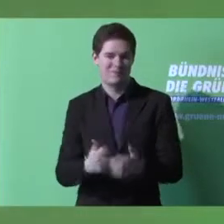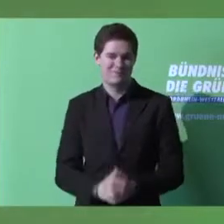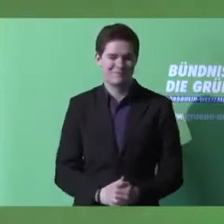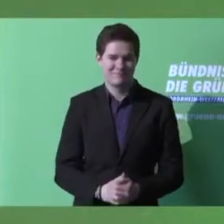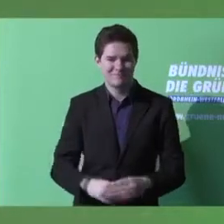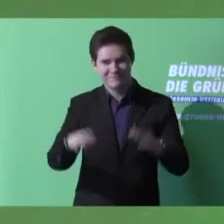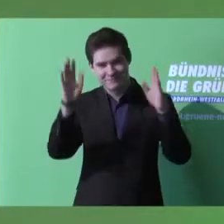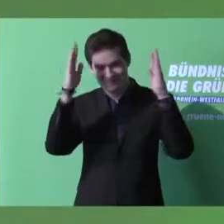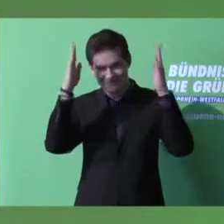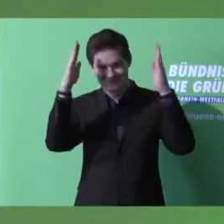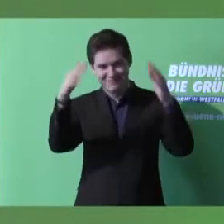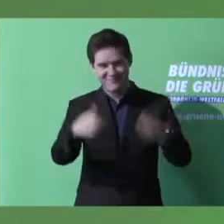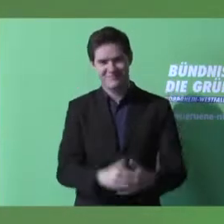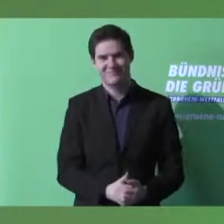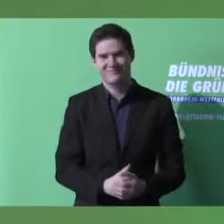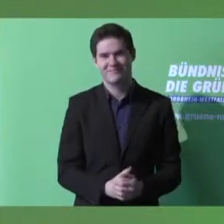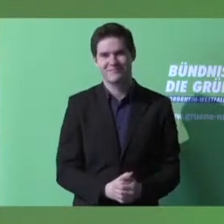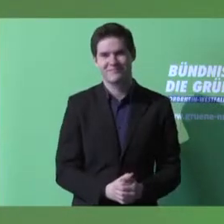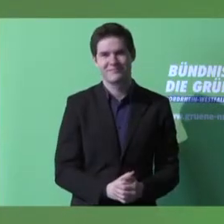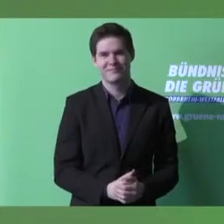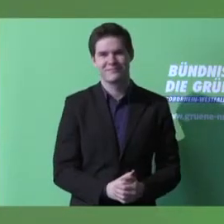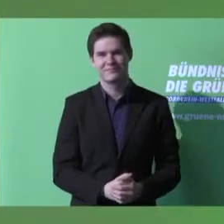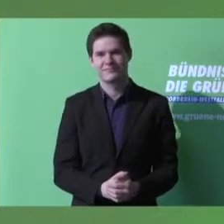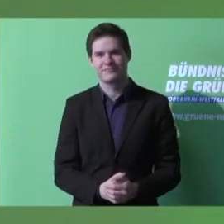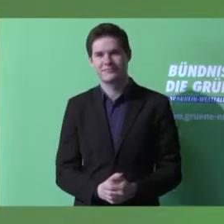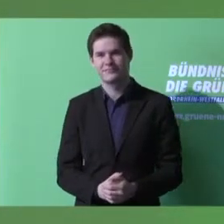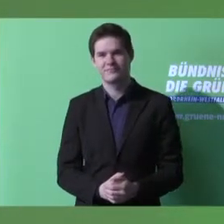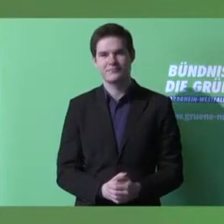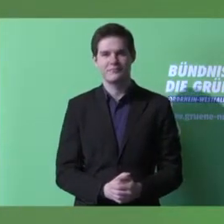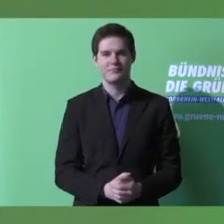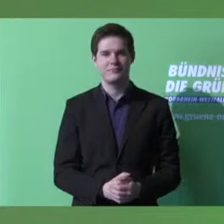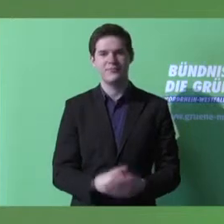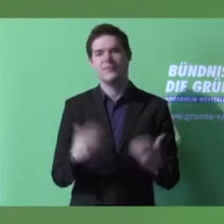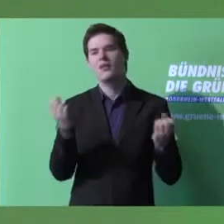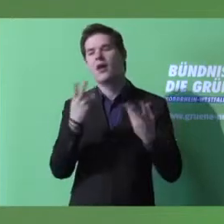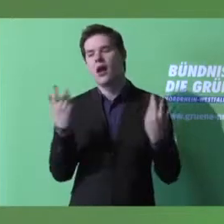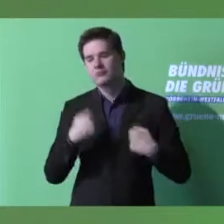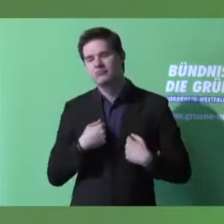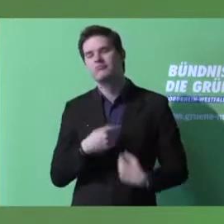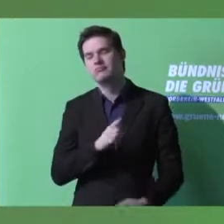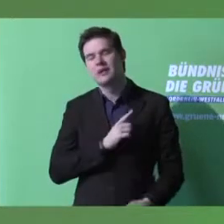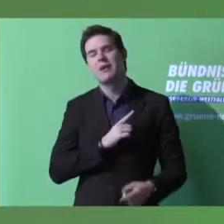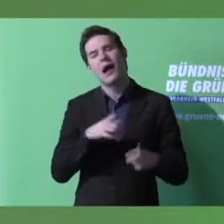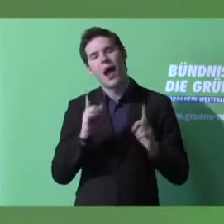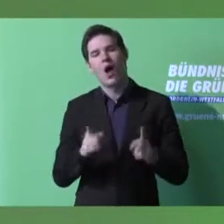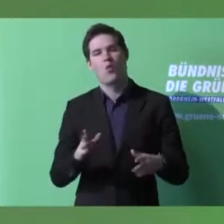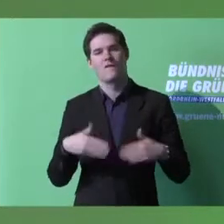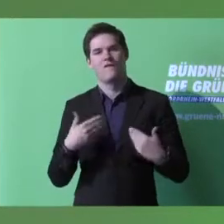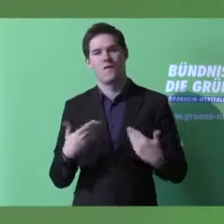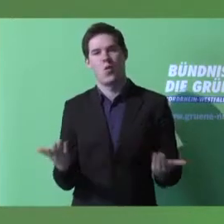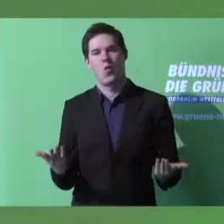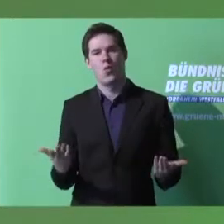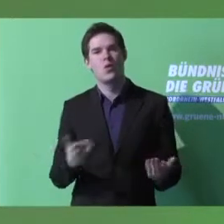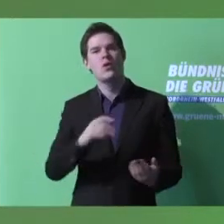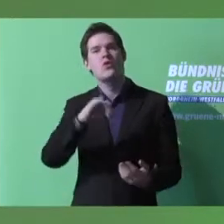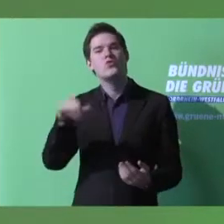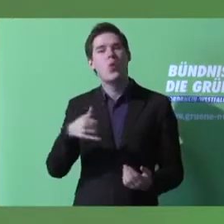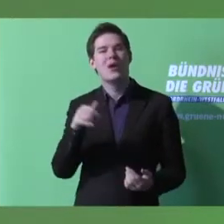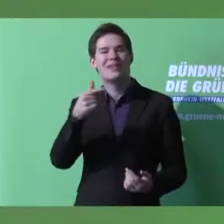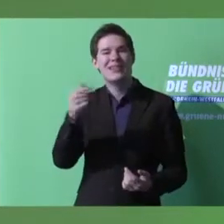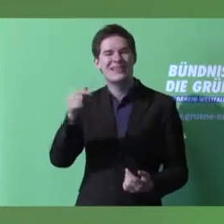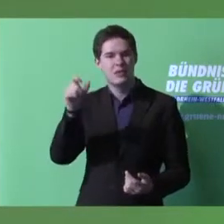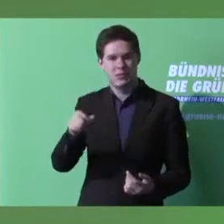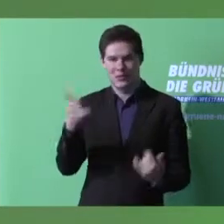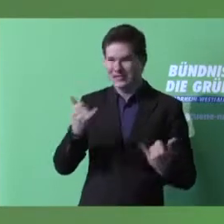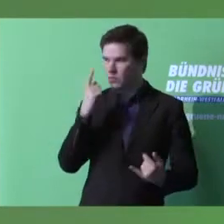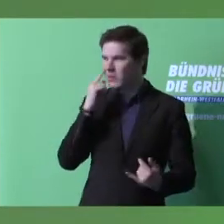Ja, und natürlich freue ich mich ganz besonders, Jürgen Trittin, ihr seht ihn hier